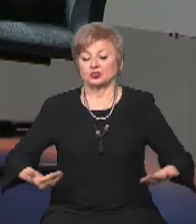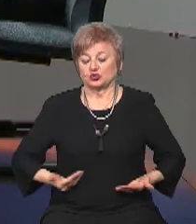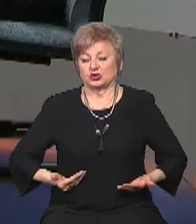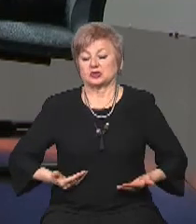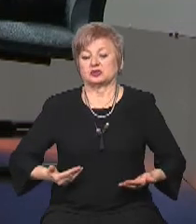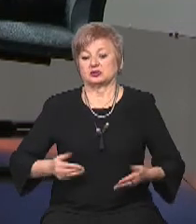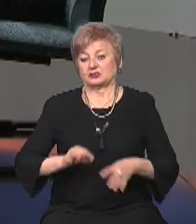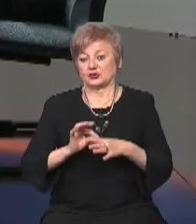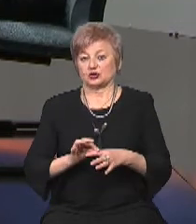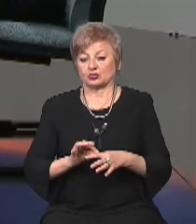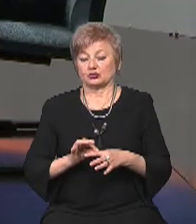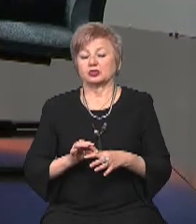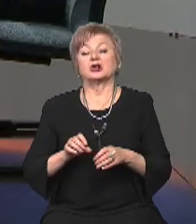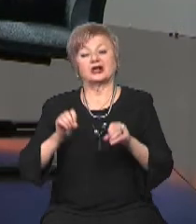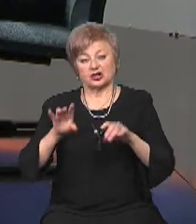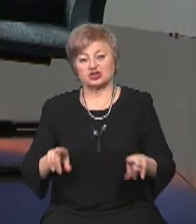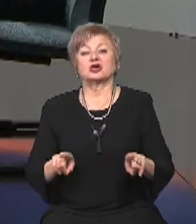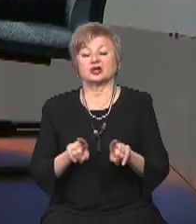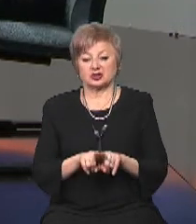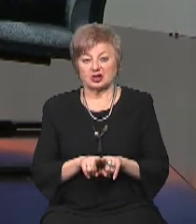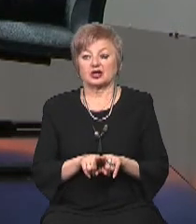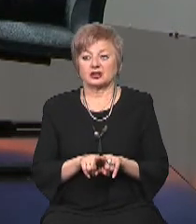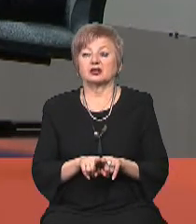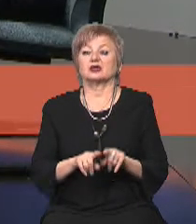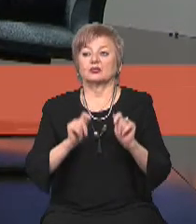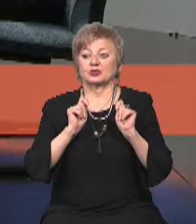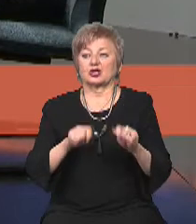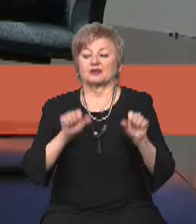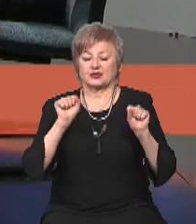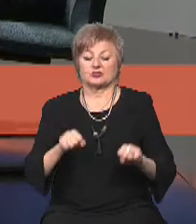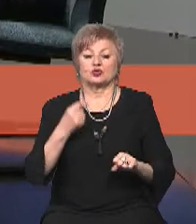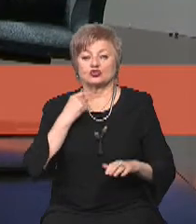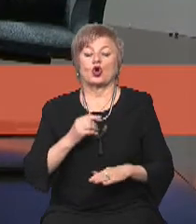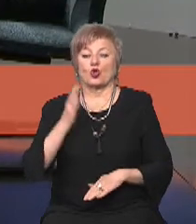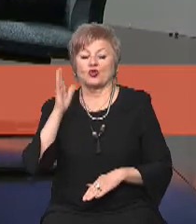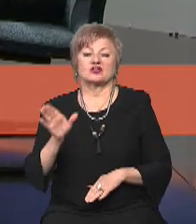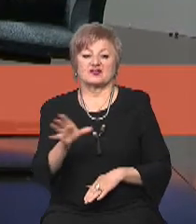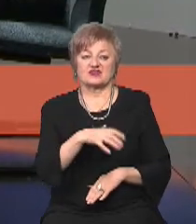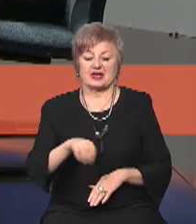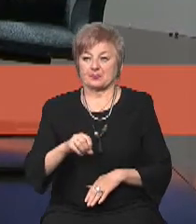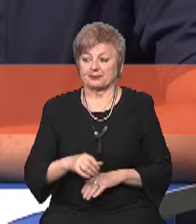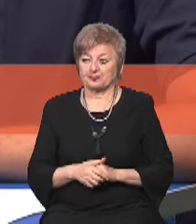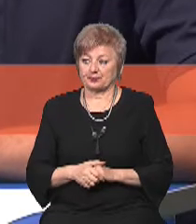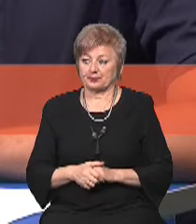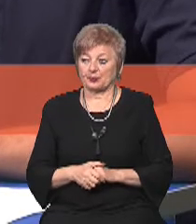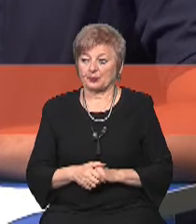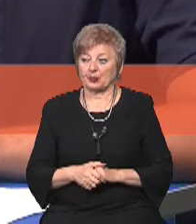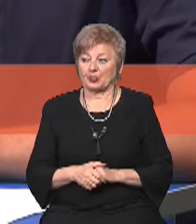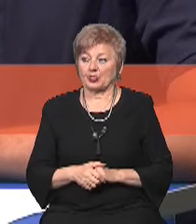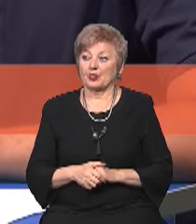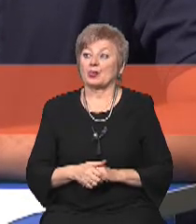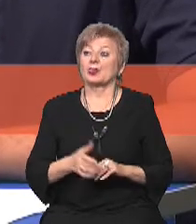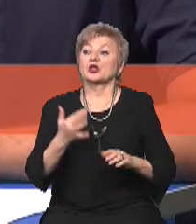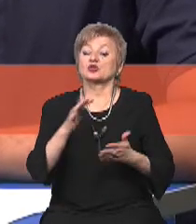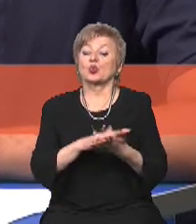громади. Тому вирішили саме таким чином, ми надали можливість голосувати майже всім. Пані Катерина, а